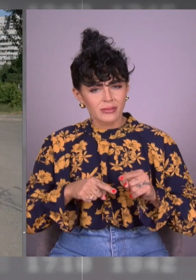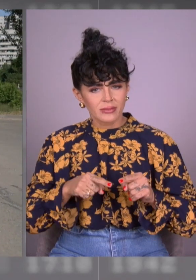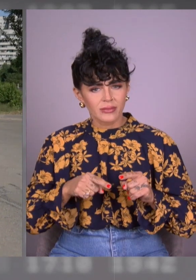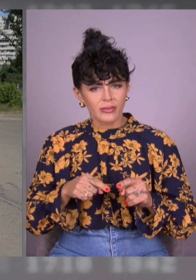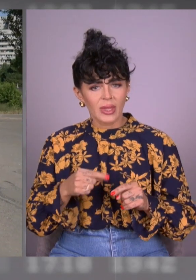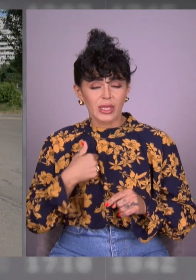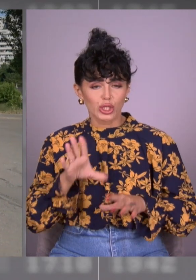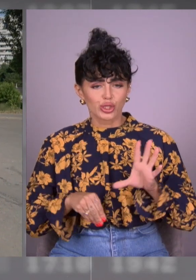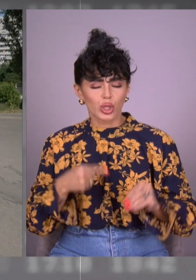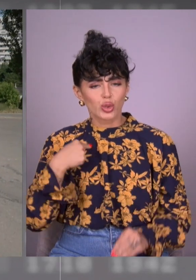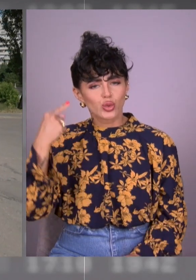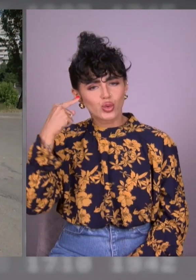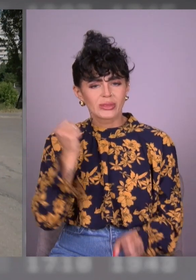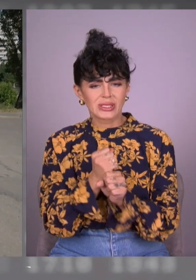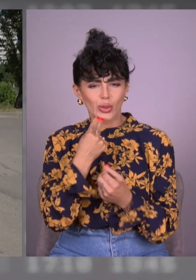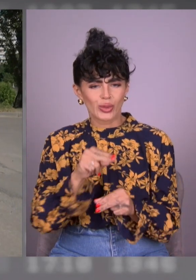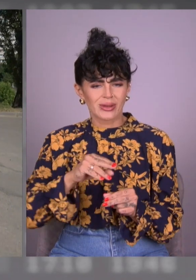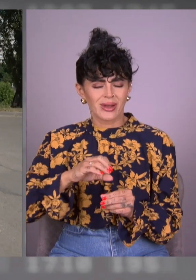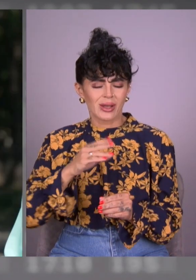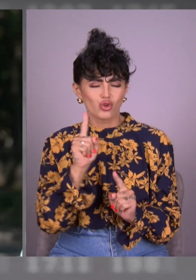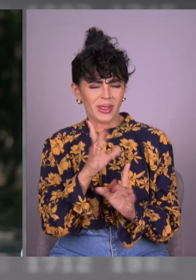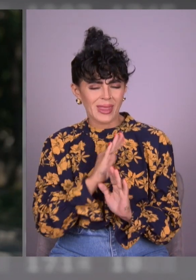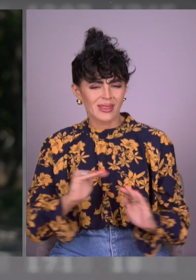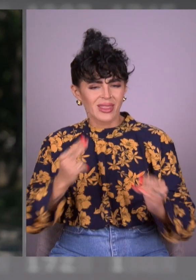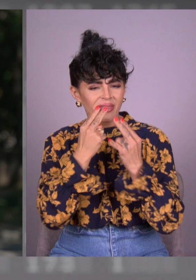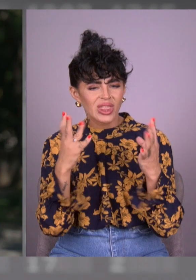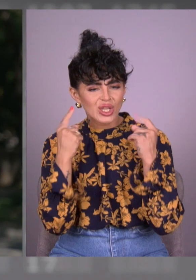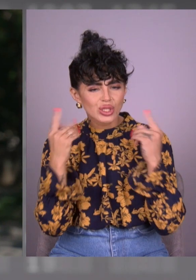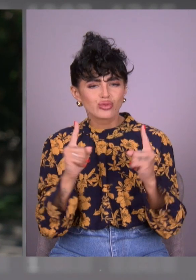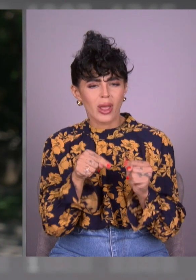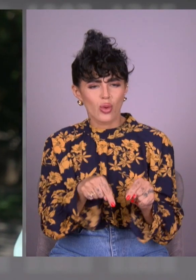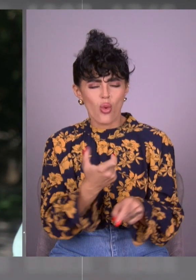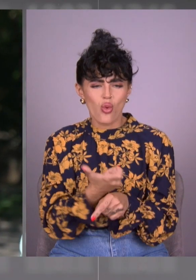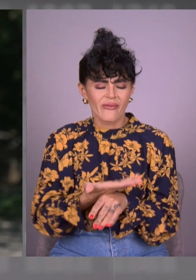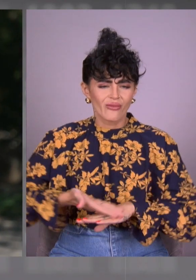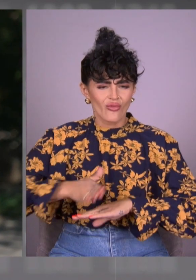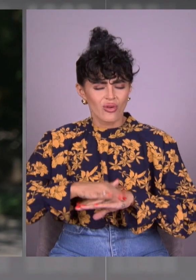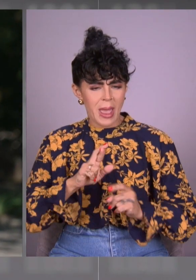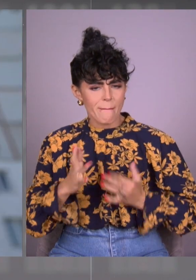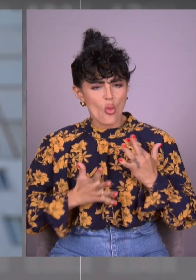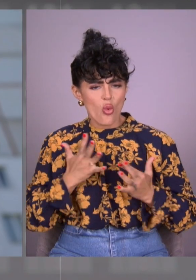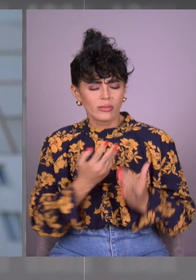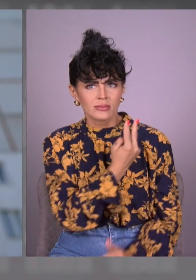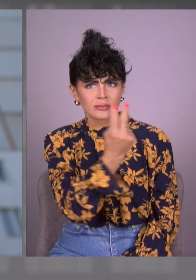здалося, що буде краще це зробити без діток, тому що все одно емоційно тут дуже важко.